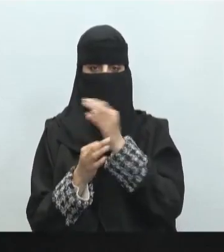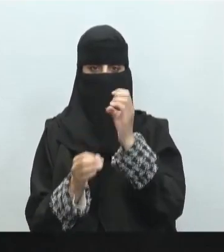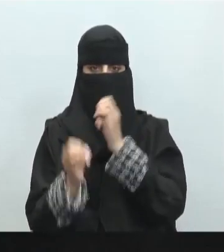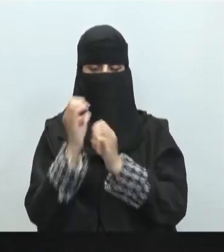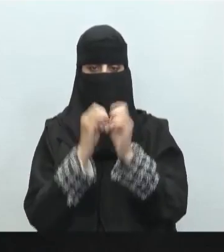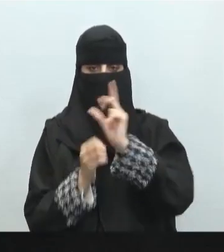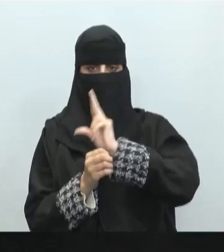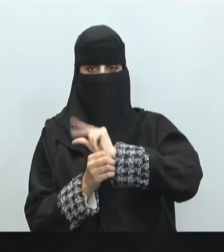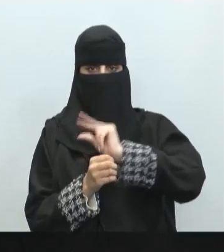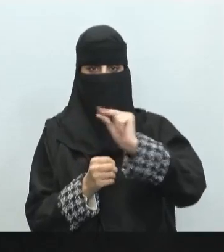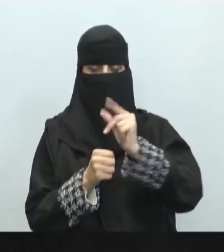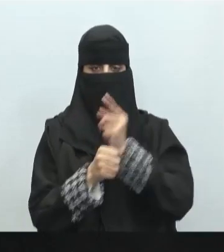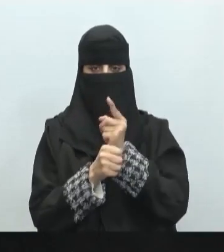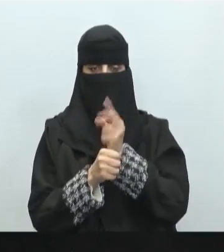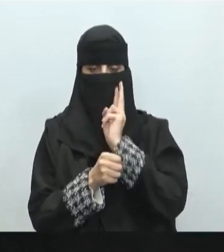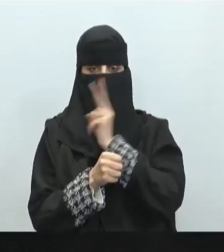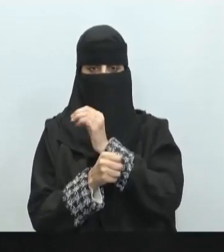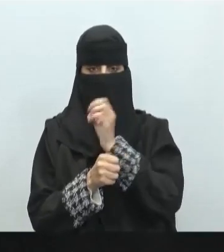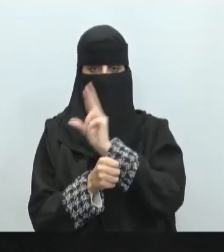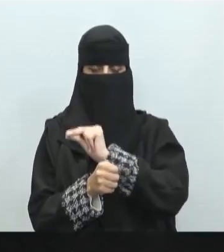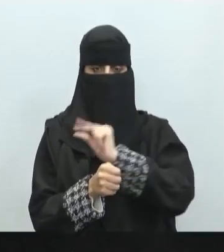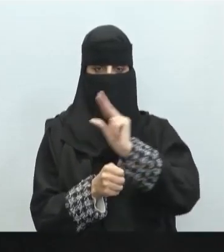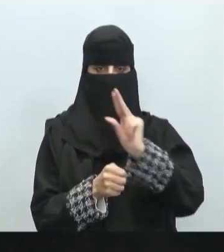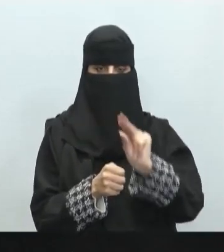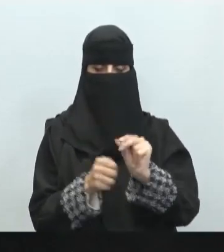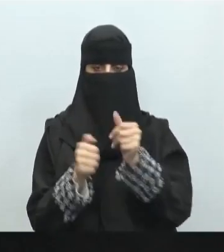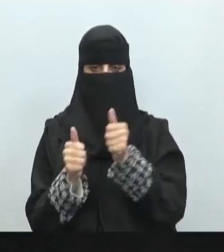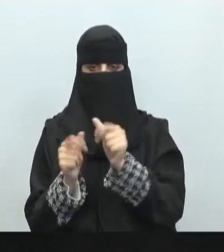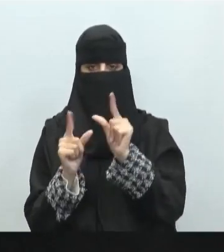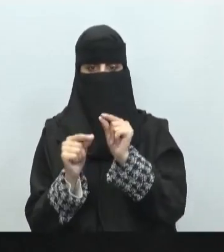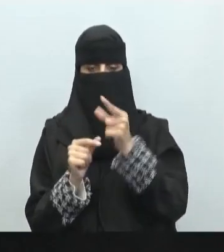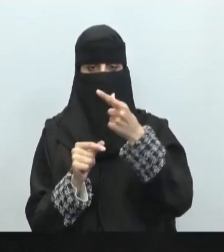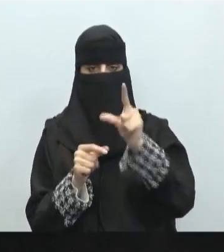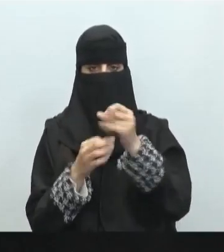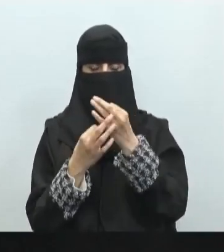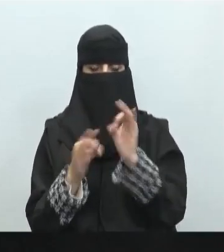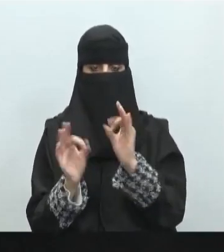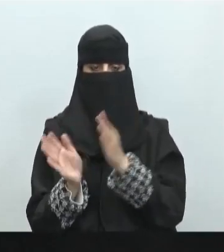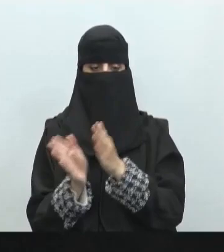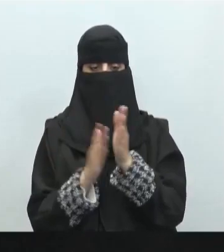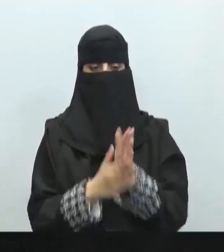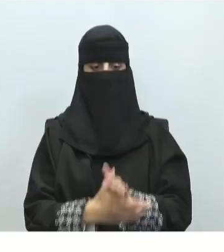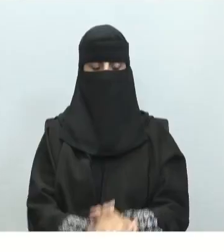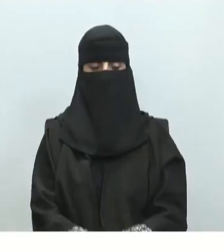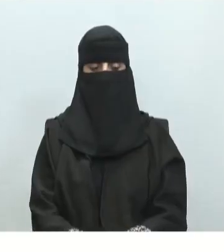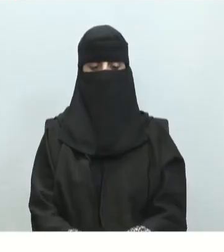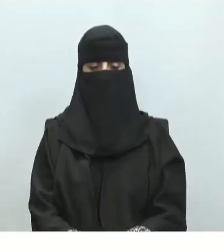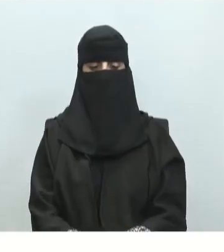اجابتكم ان تكون اجابتكم جمل من انشاكم مفيده كامله